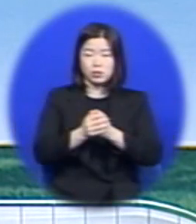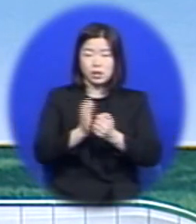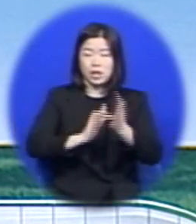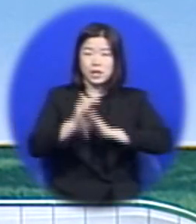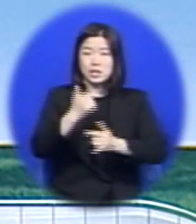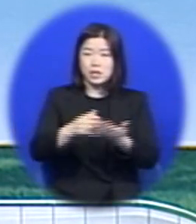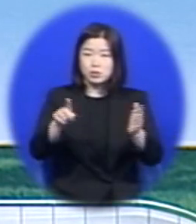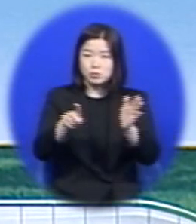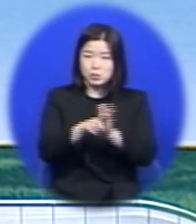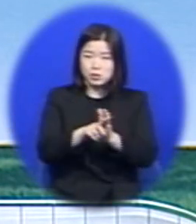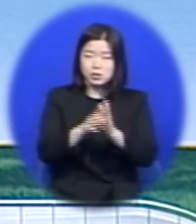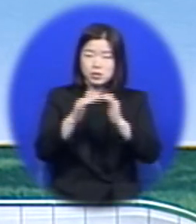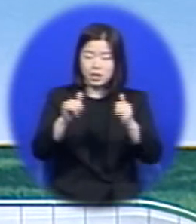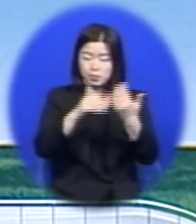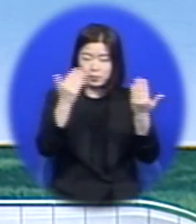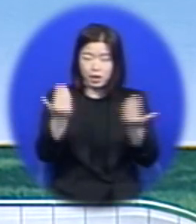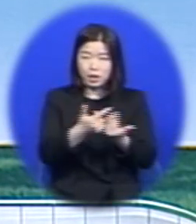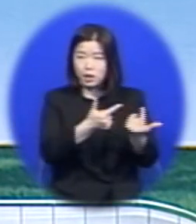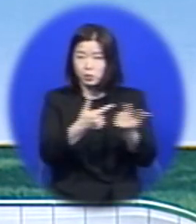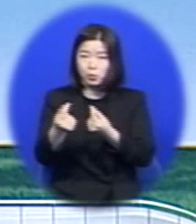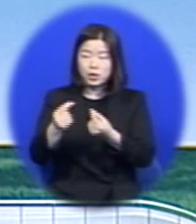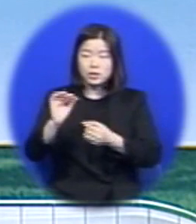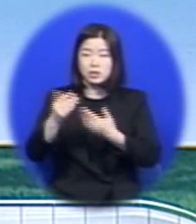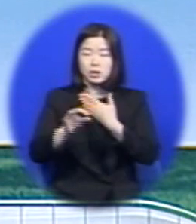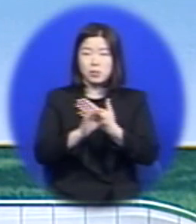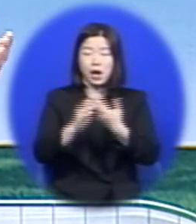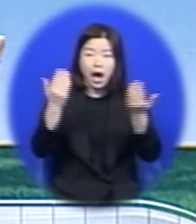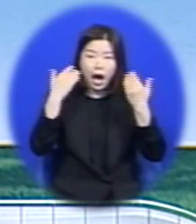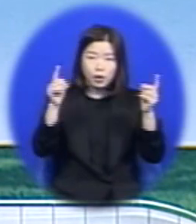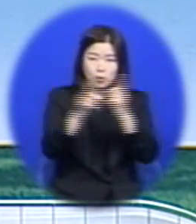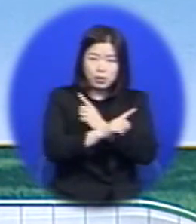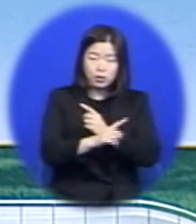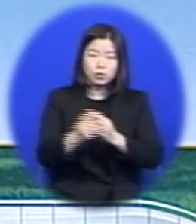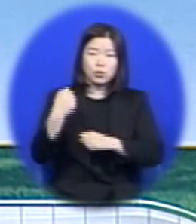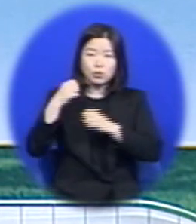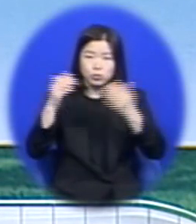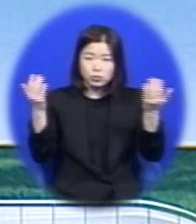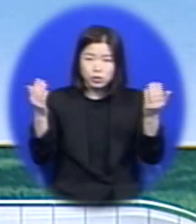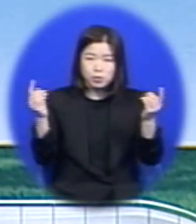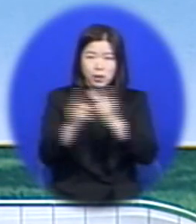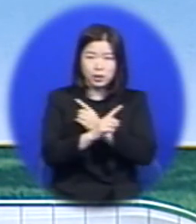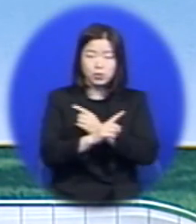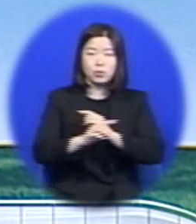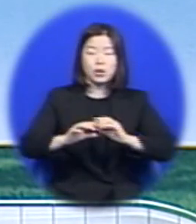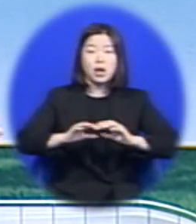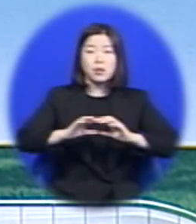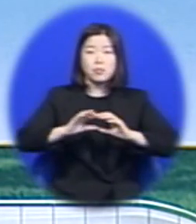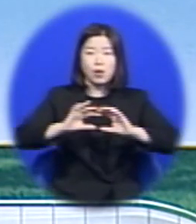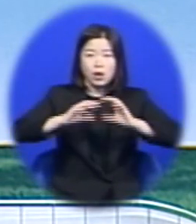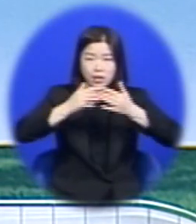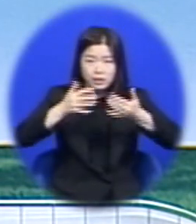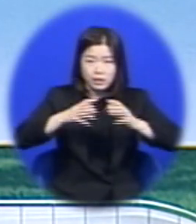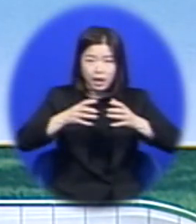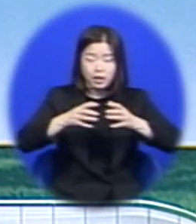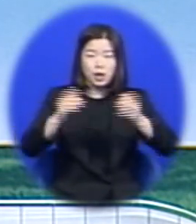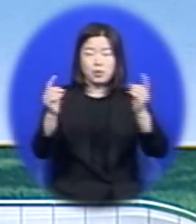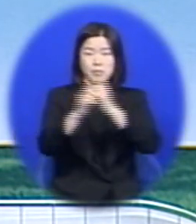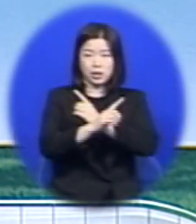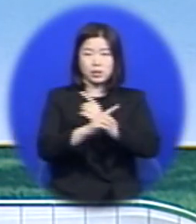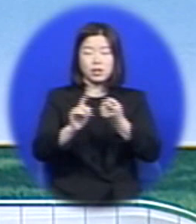믿는 사람들이 다 되면 학교가 변하고 군대가 변하고 직장이 변하고 나라가 변할 것이라는 게 안 믿어지는